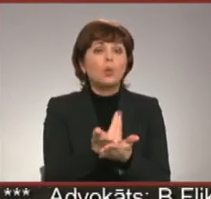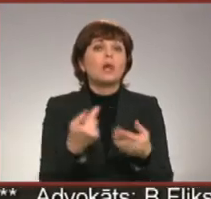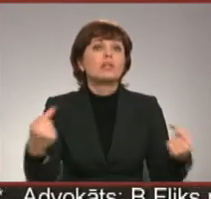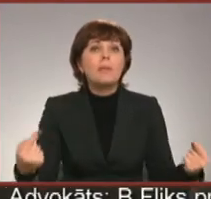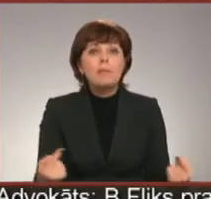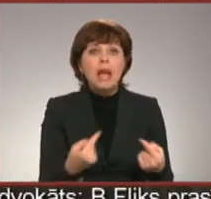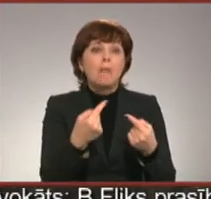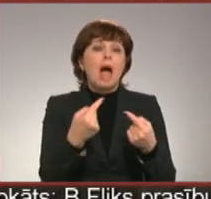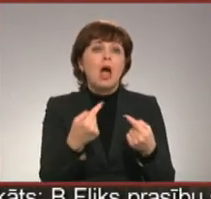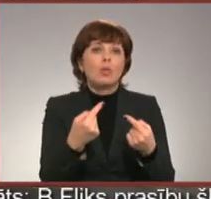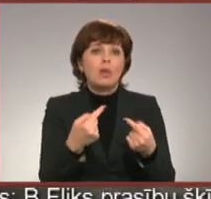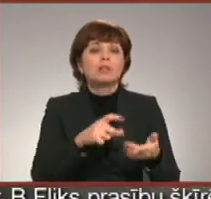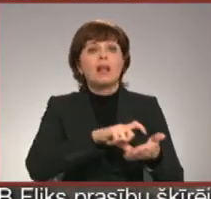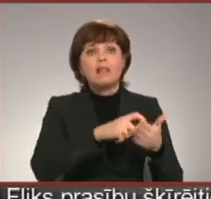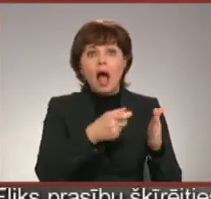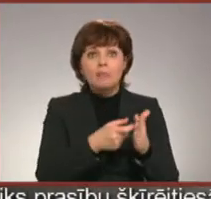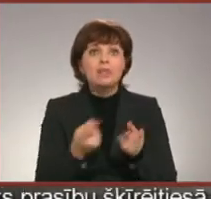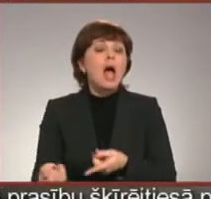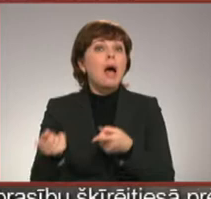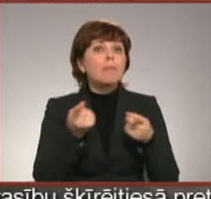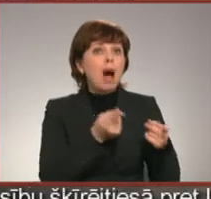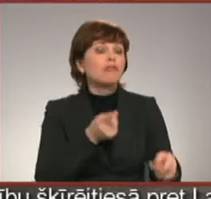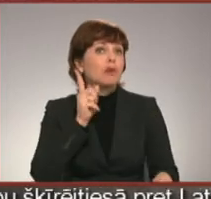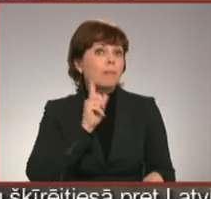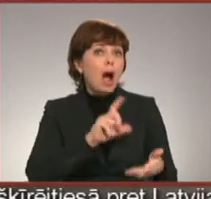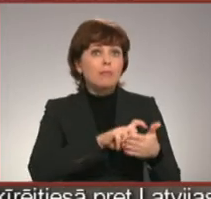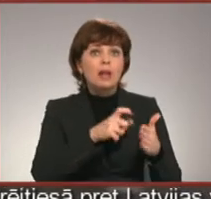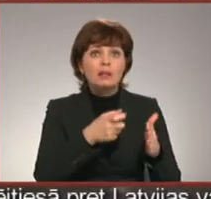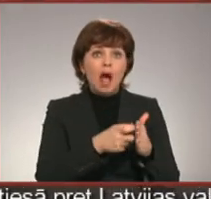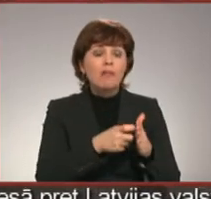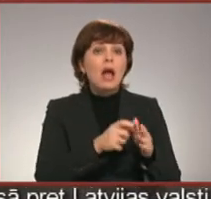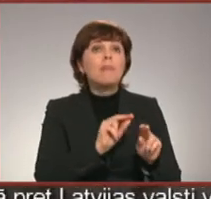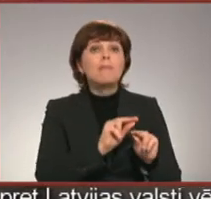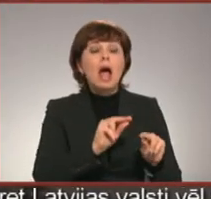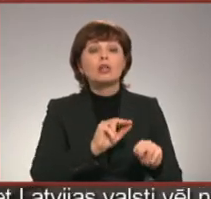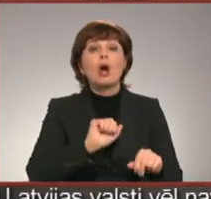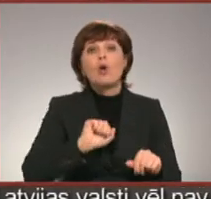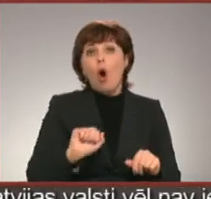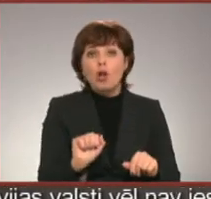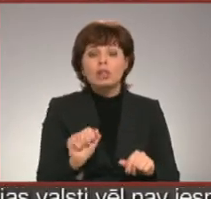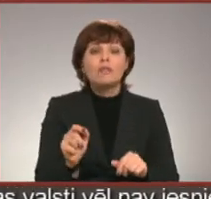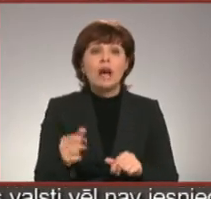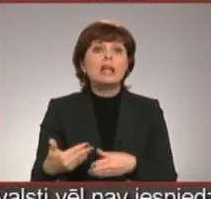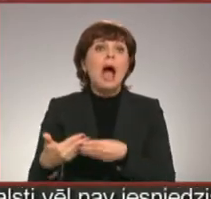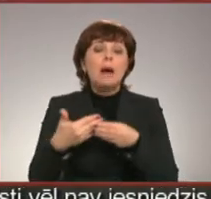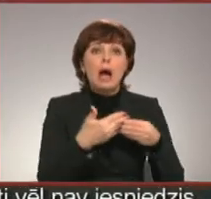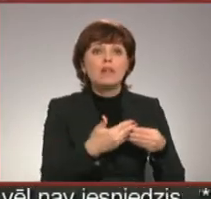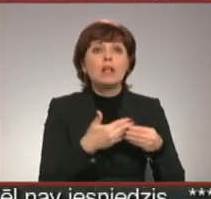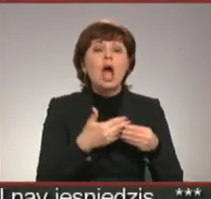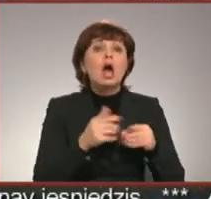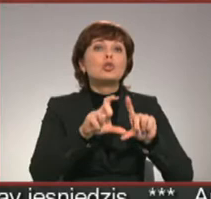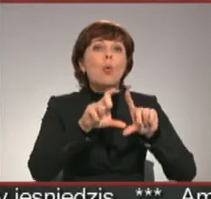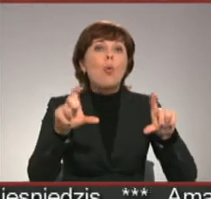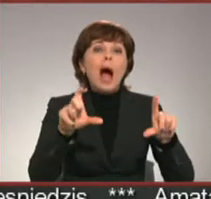piemērotas, atbilstošas telpas. Pārvākšanās uz pagaidu telpām nav vienkārši pedagogu kolektīvam, bez tam jāpārved arī skolas instrumenti. Tomēr